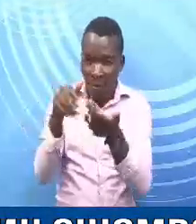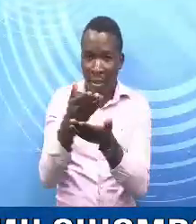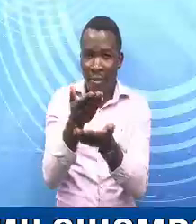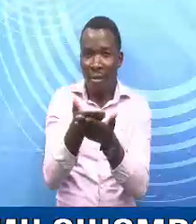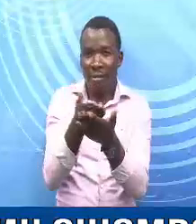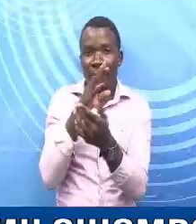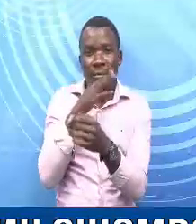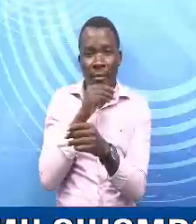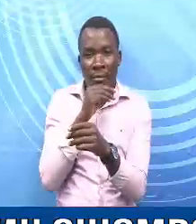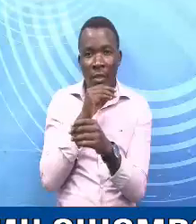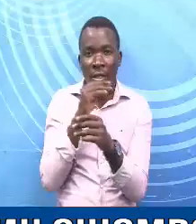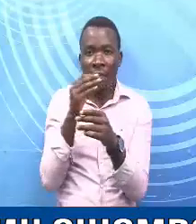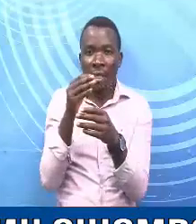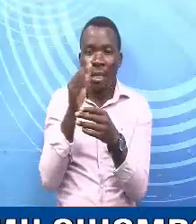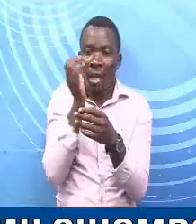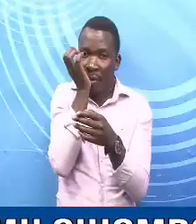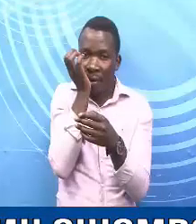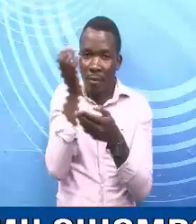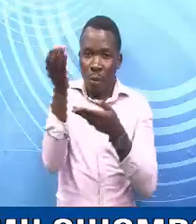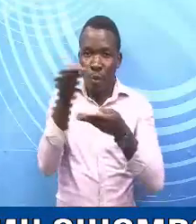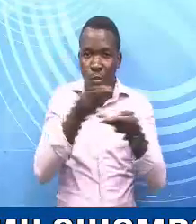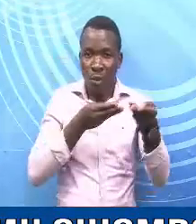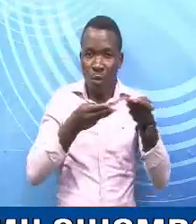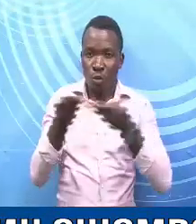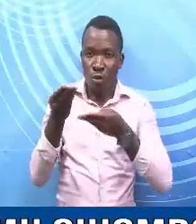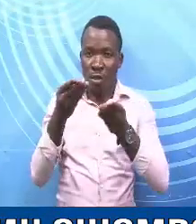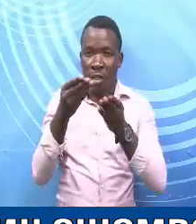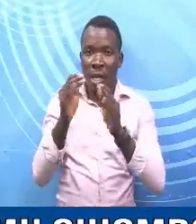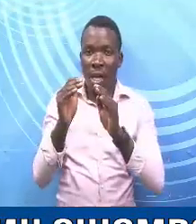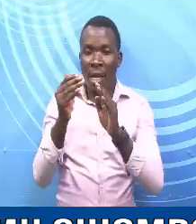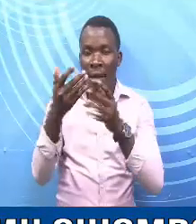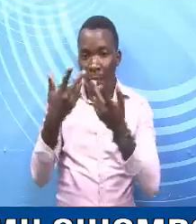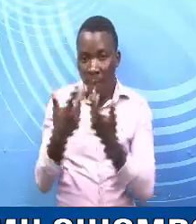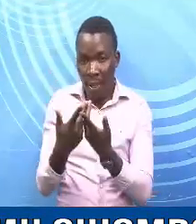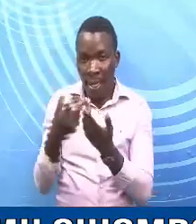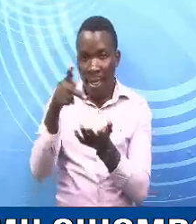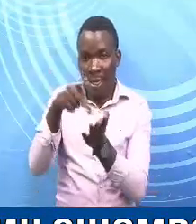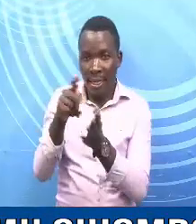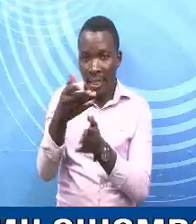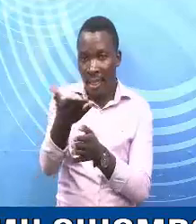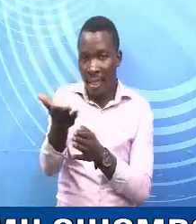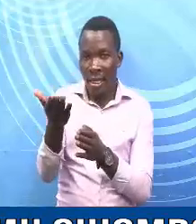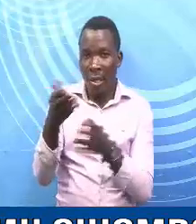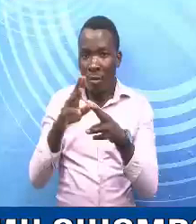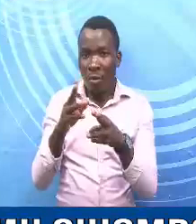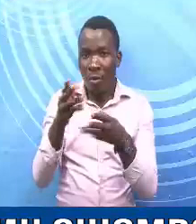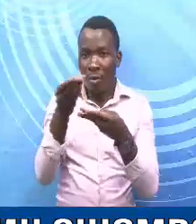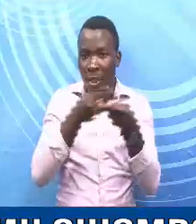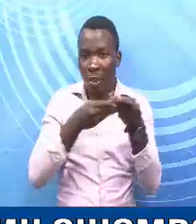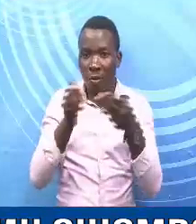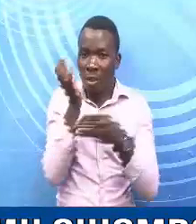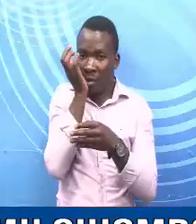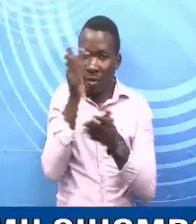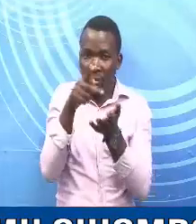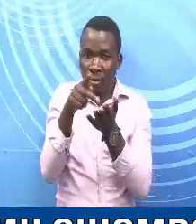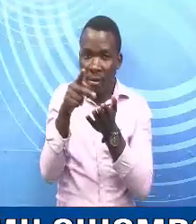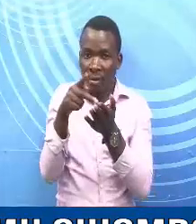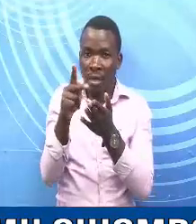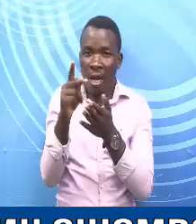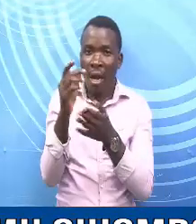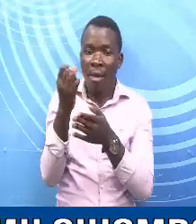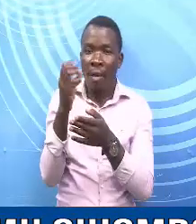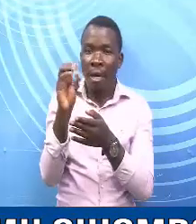Ibishyimbo tugenda tubicururiza dukurikije n'igiciro biriho. Buriya uko wacuruza ibishyimbo biri kugura 500 ntabwo ari ko wacuruza ibishyimbo biri